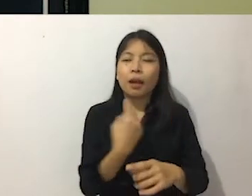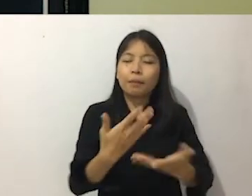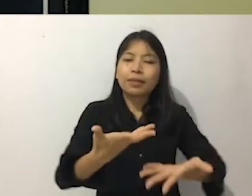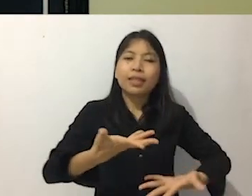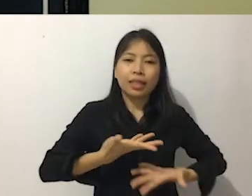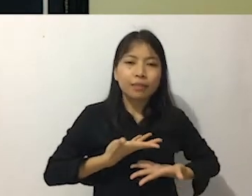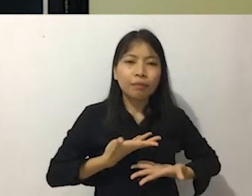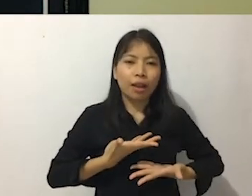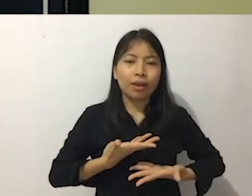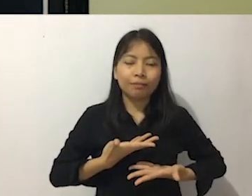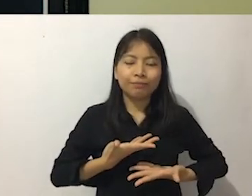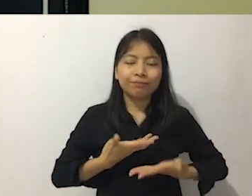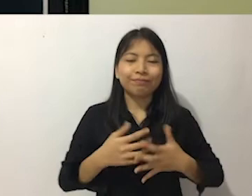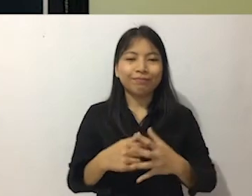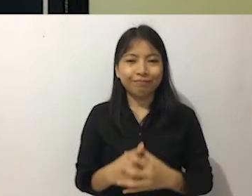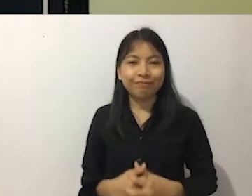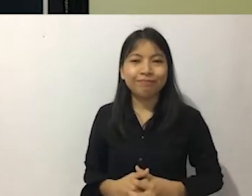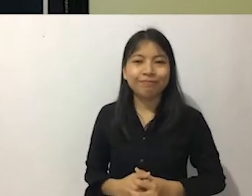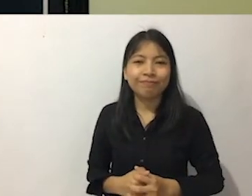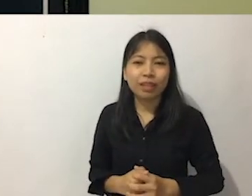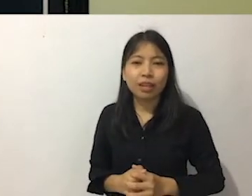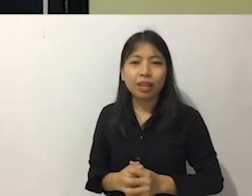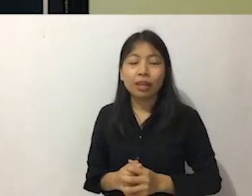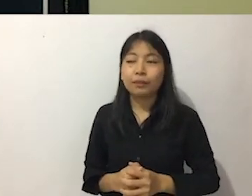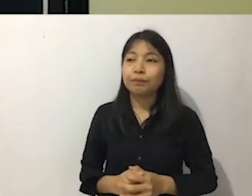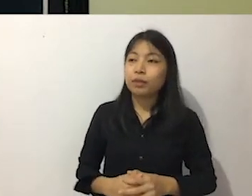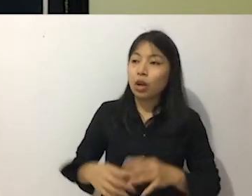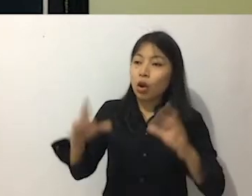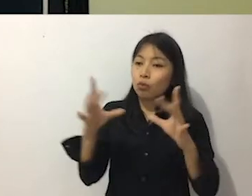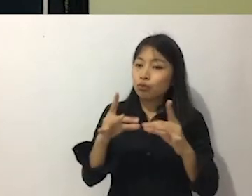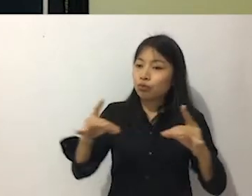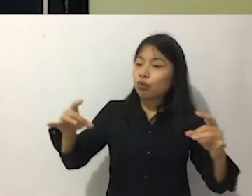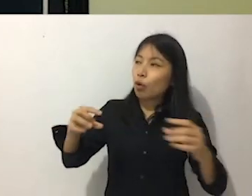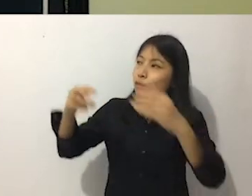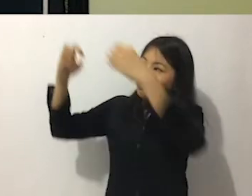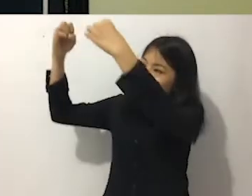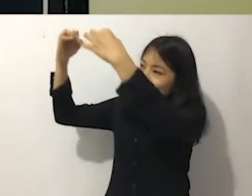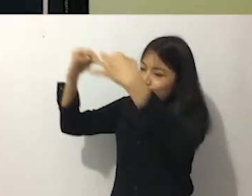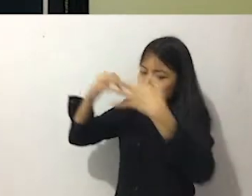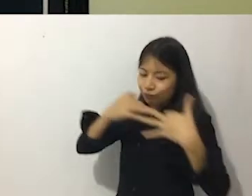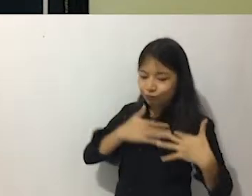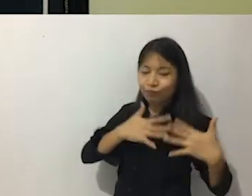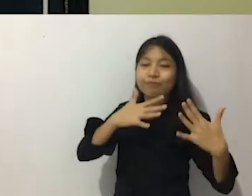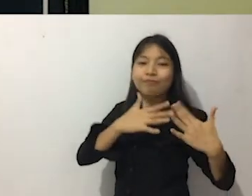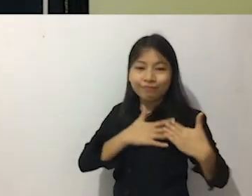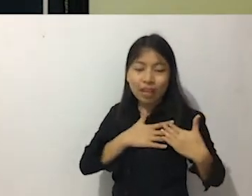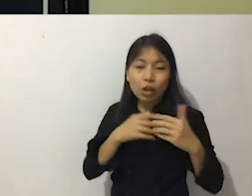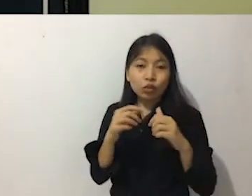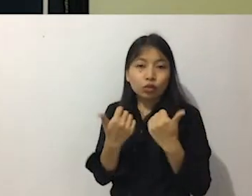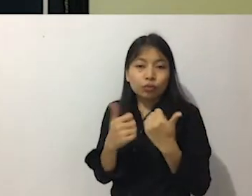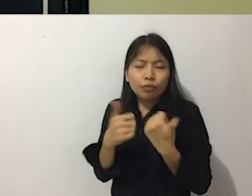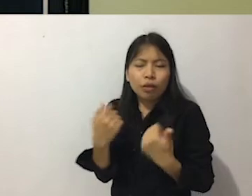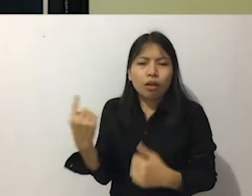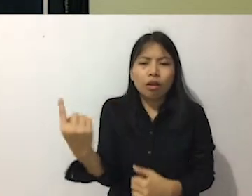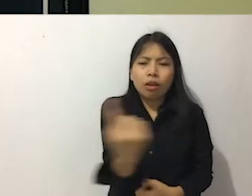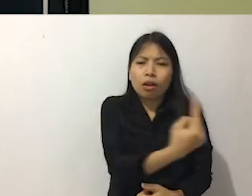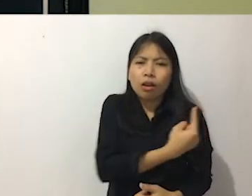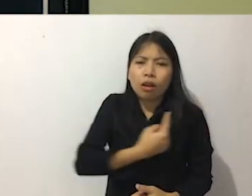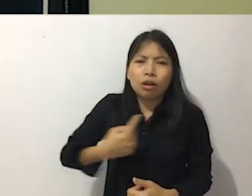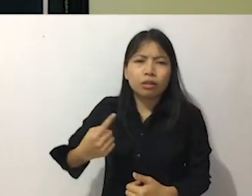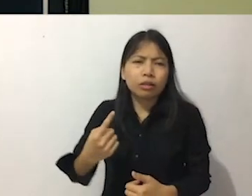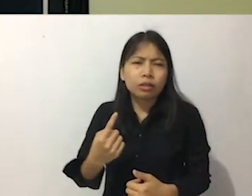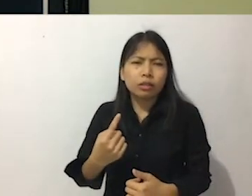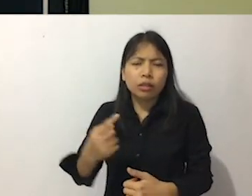atau siapapun di sekitar kami. Berilah roh-Mu di dalam hati kami, supaya kami mampu